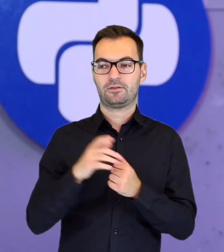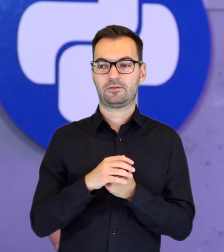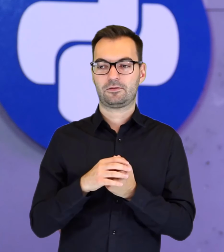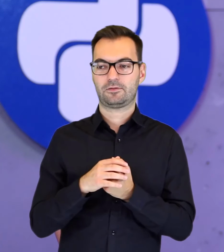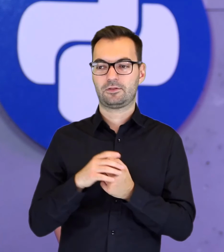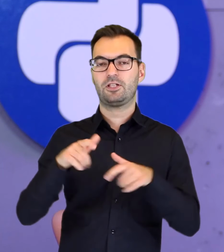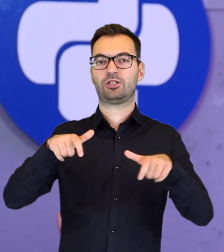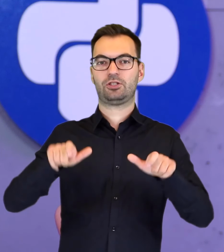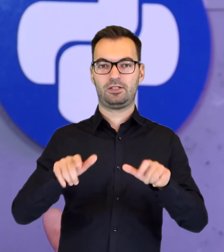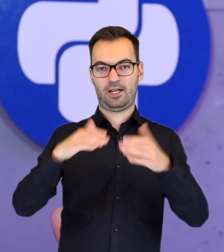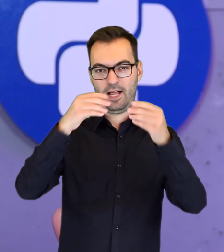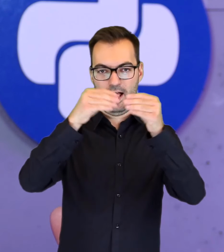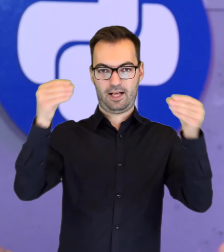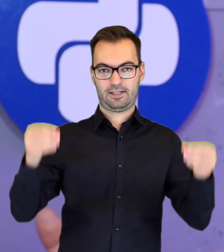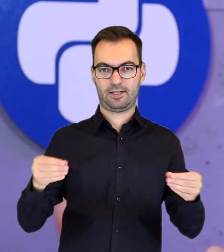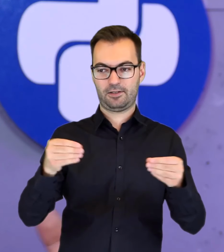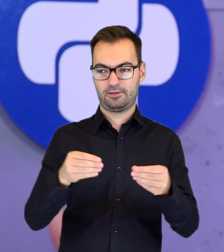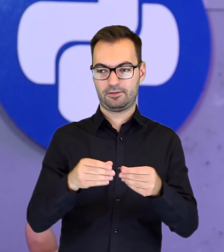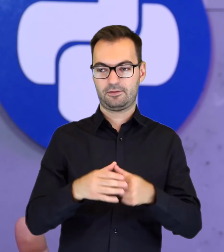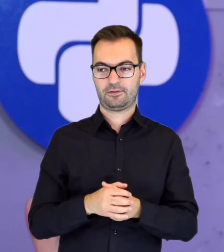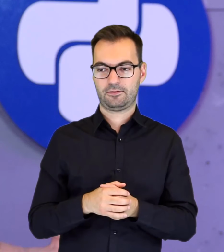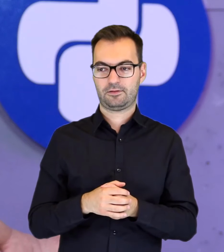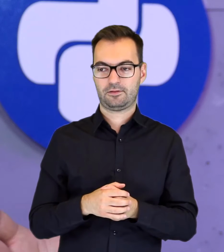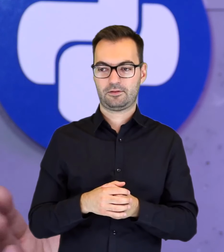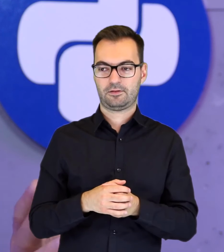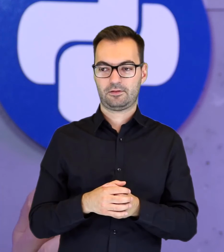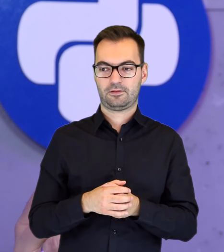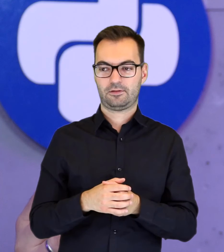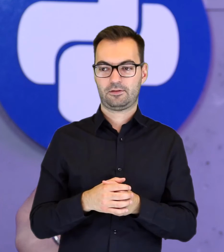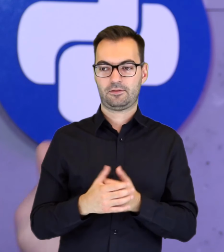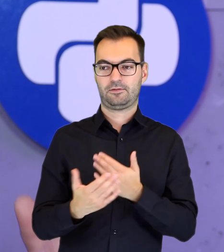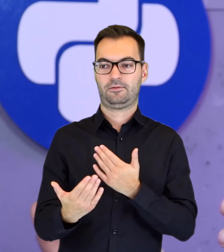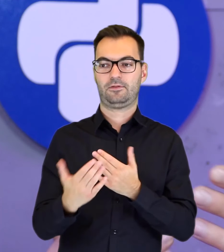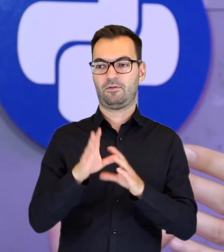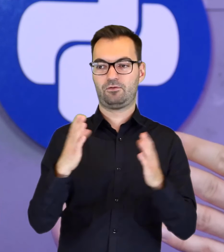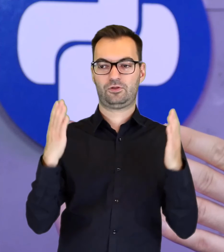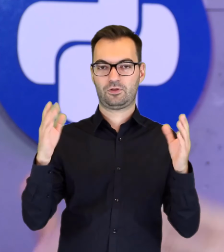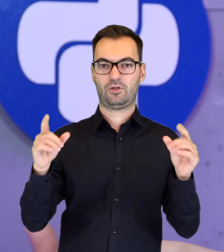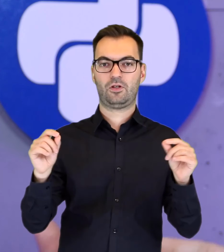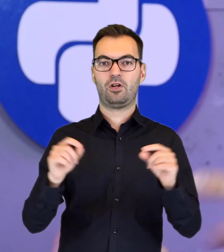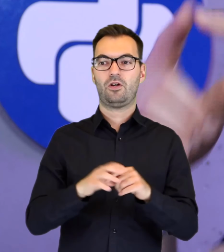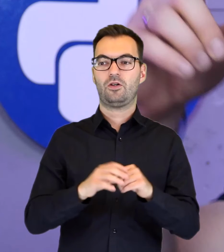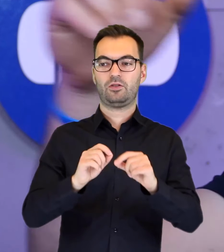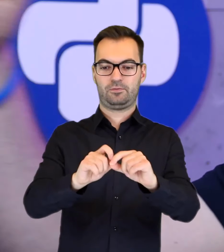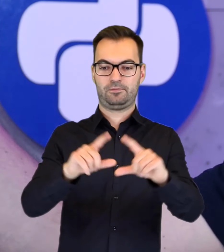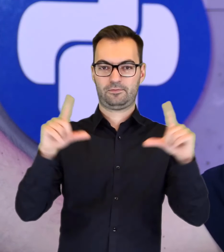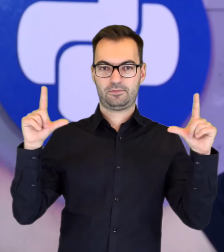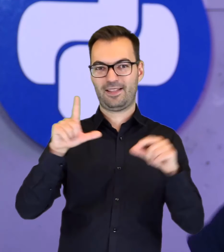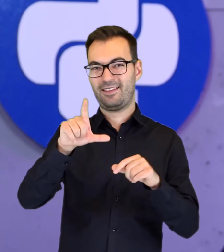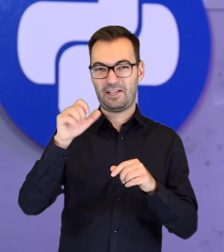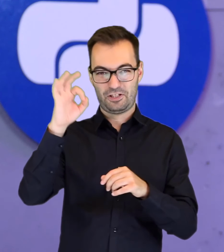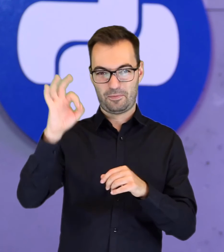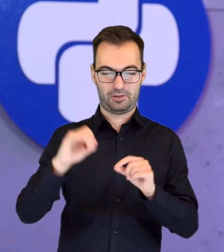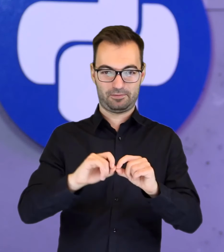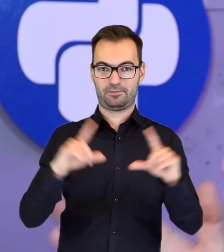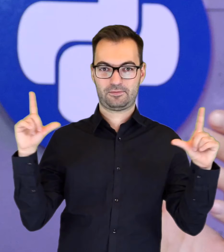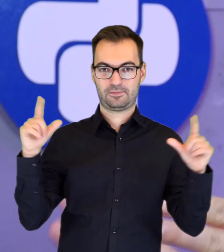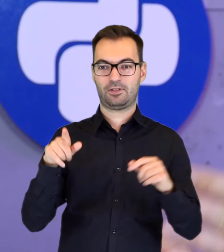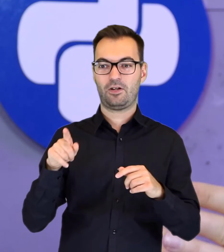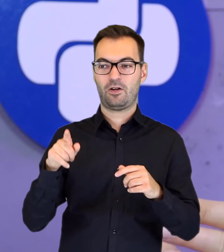który routera Huawei programistą i on siedział przy ekranie kilkadziesiąt cali